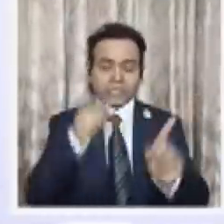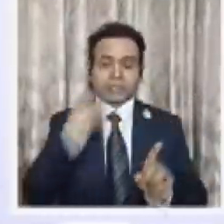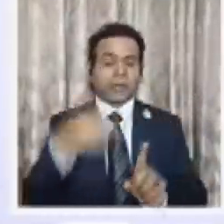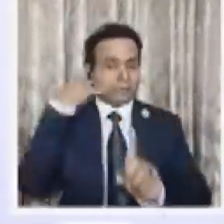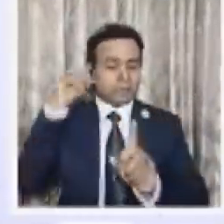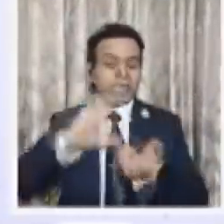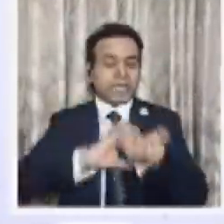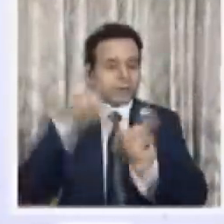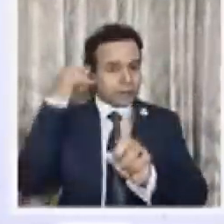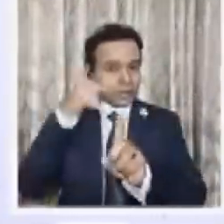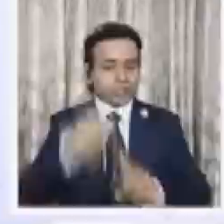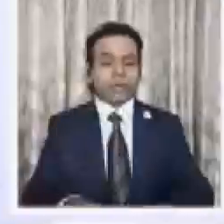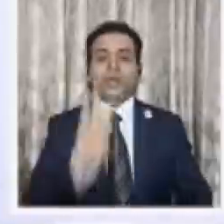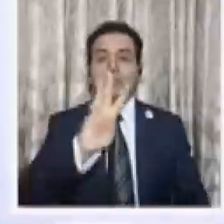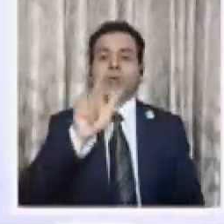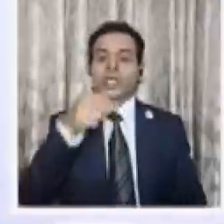1,491টি।